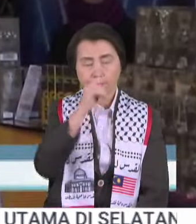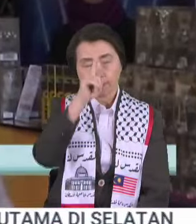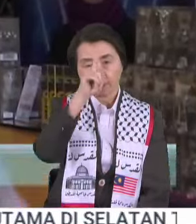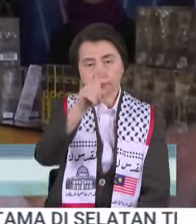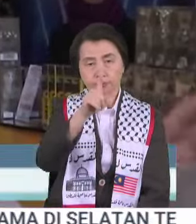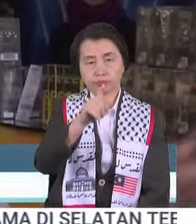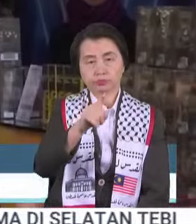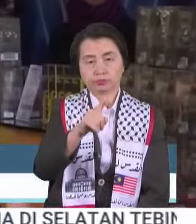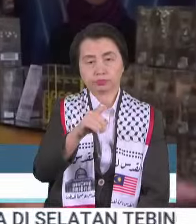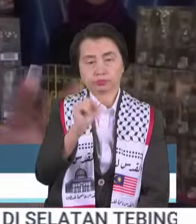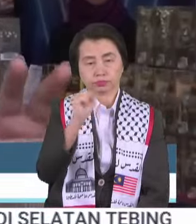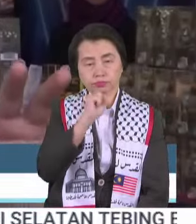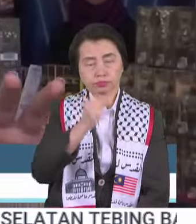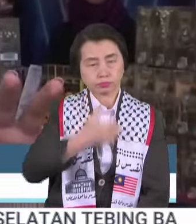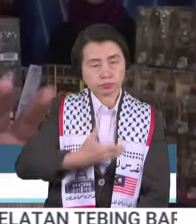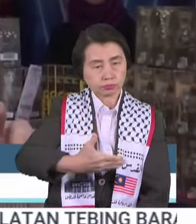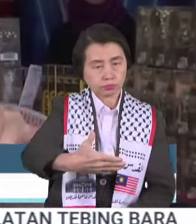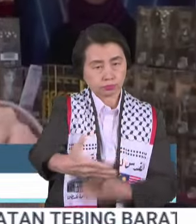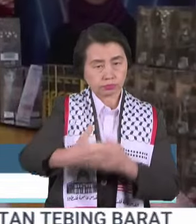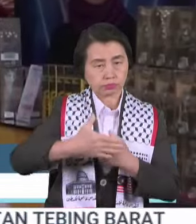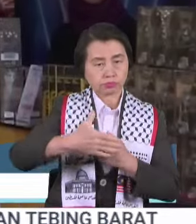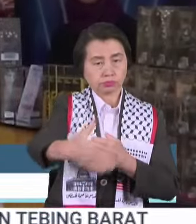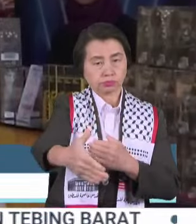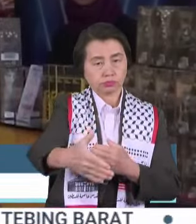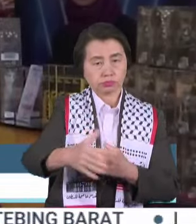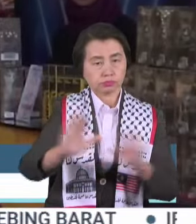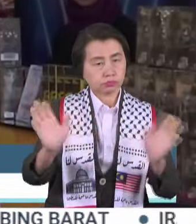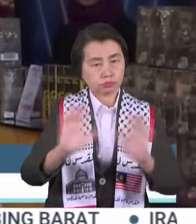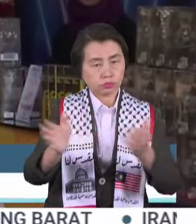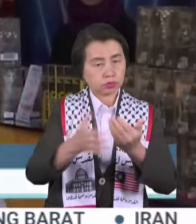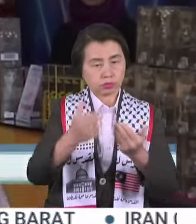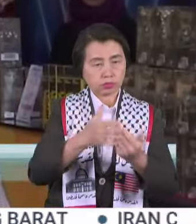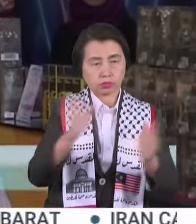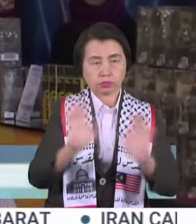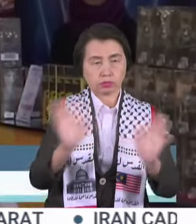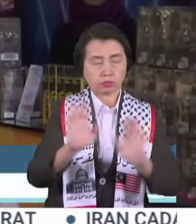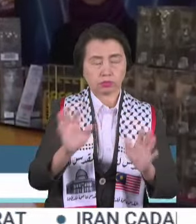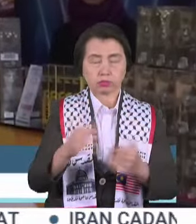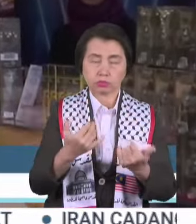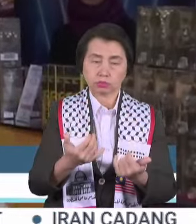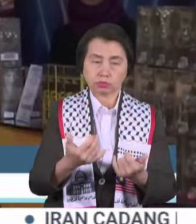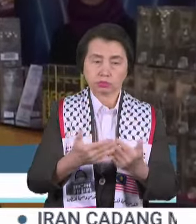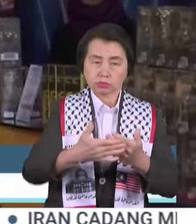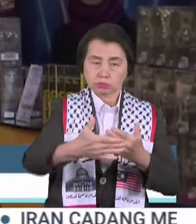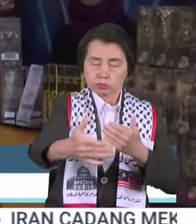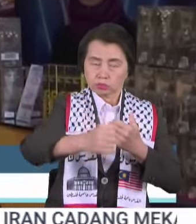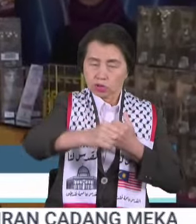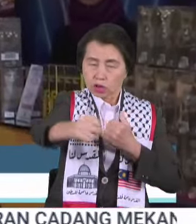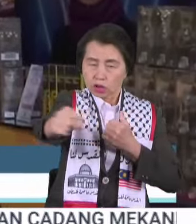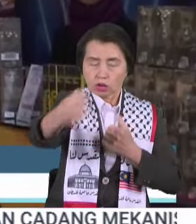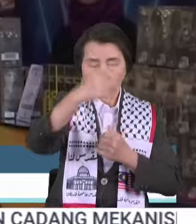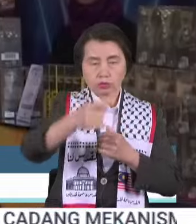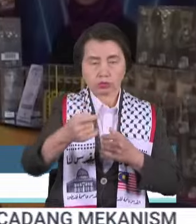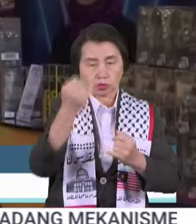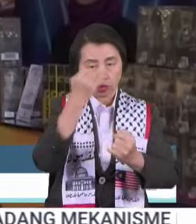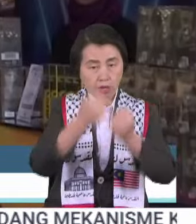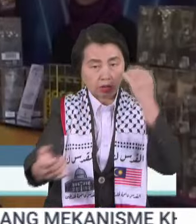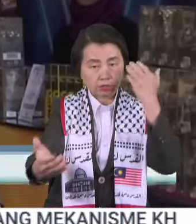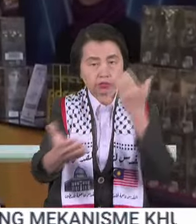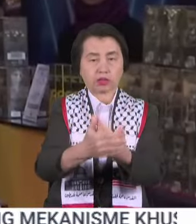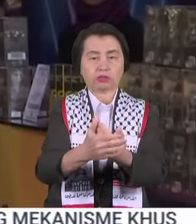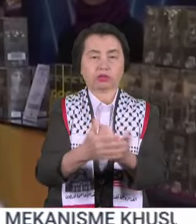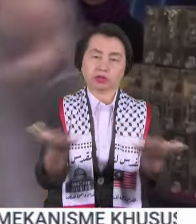Pastinya perjalanan yang tidak mudah, perjalanan yang panjang juga untuk akhirnya bisa sampai ke tahap